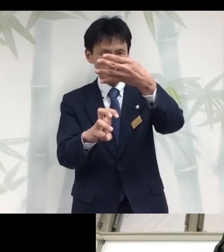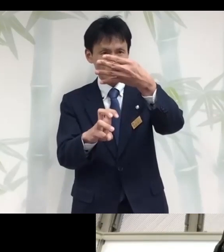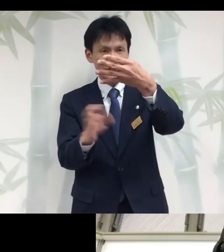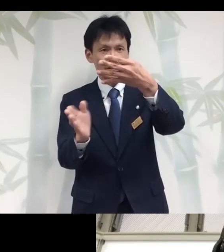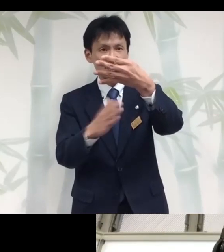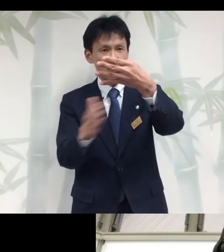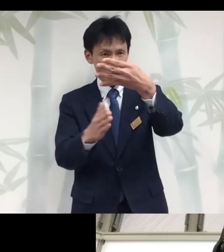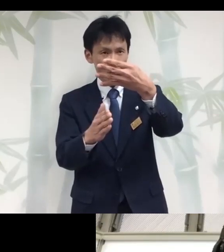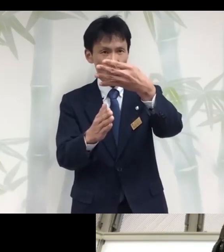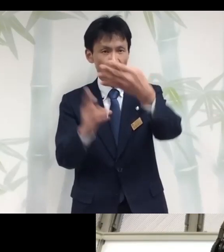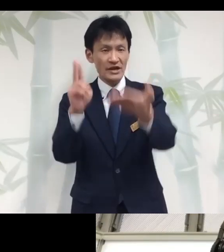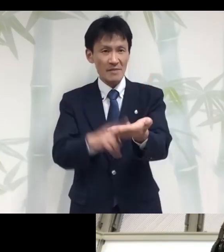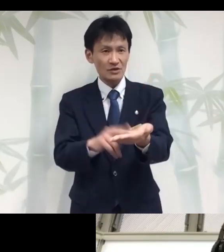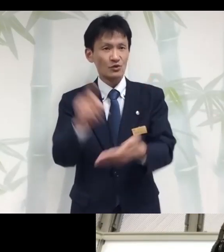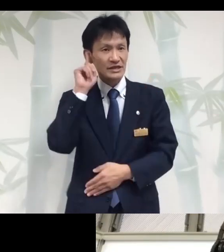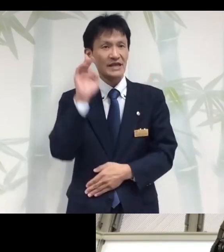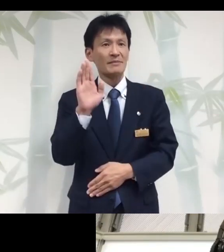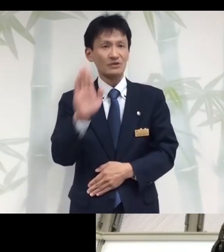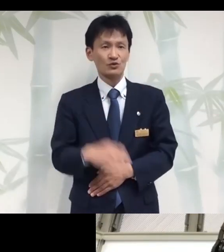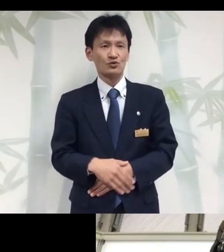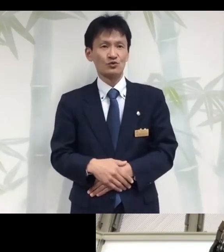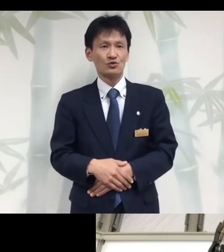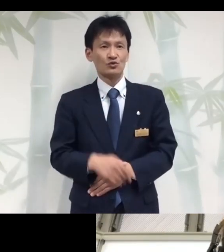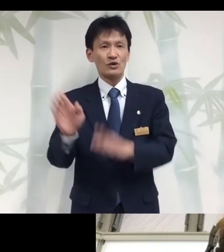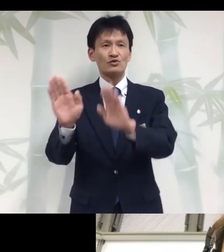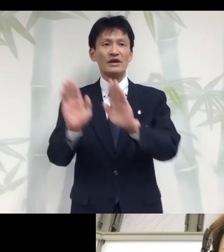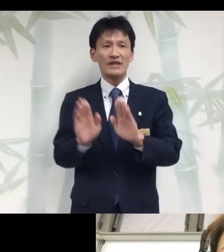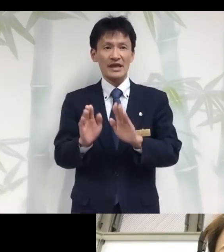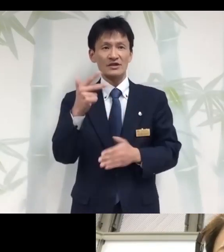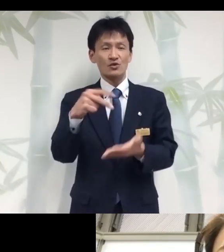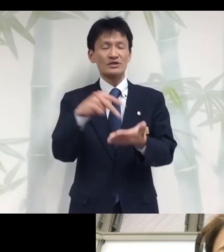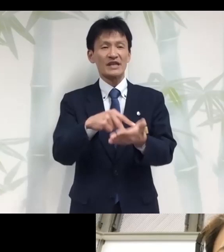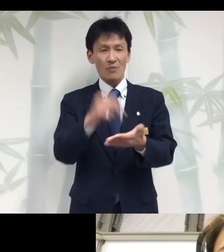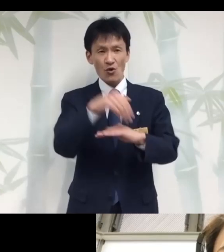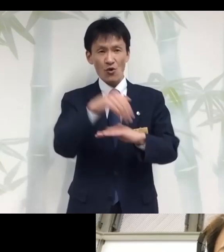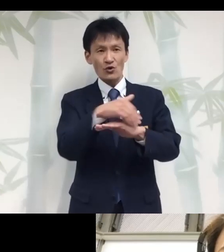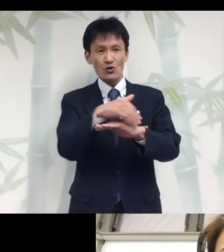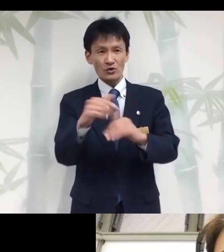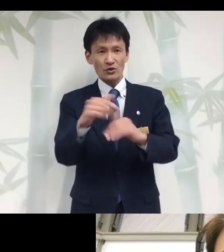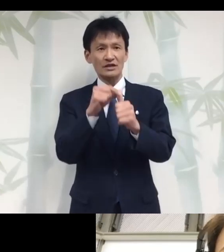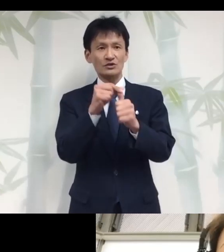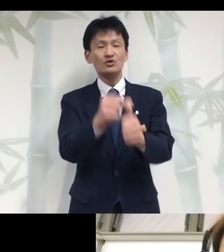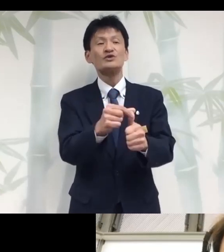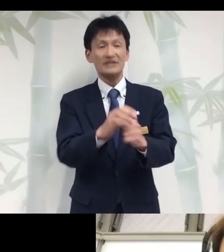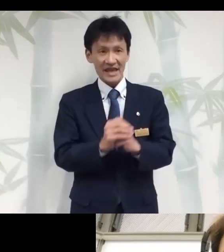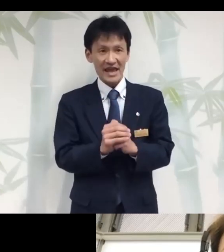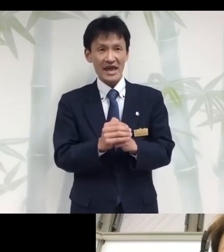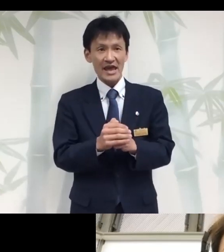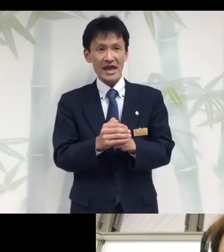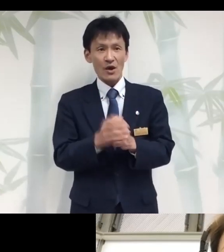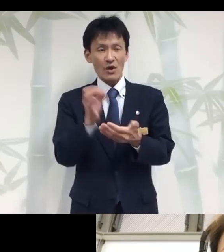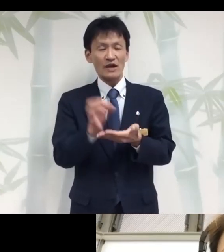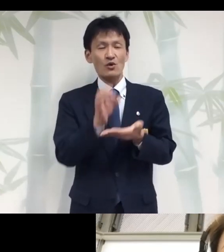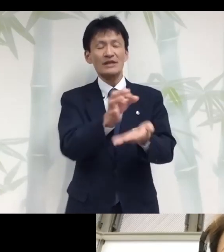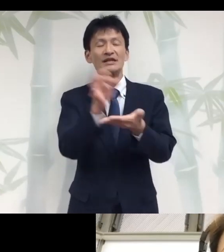。それを受けて、市としても早急に予算措置をして、これ配っていくのにですね、